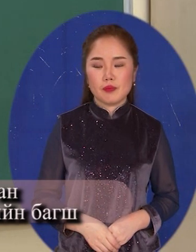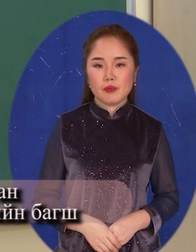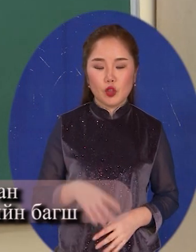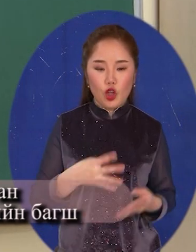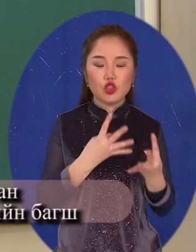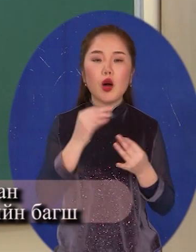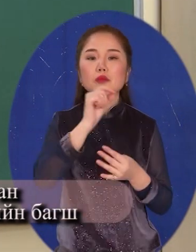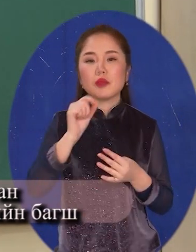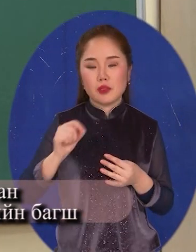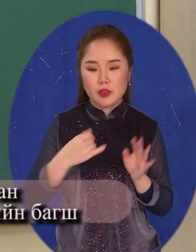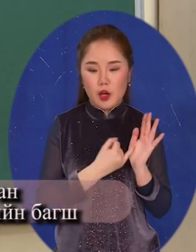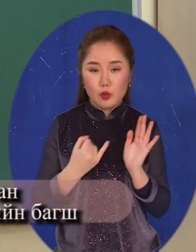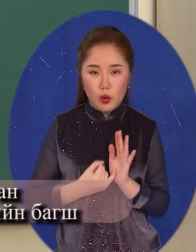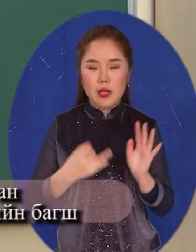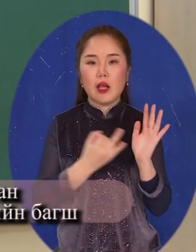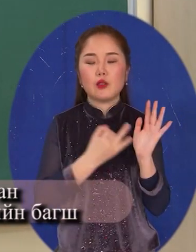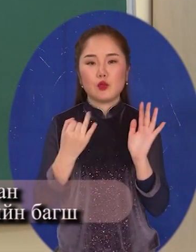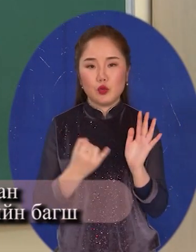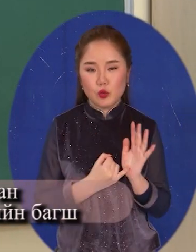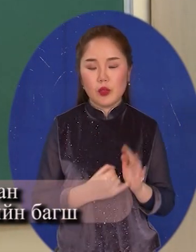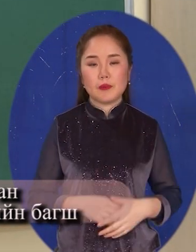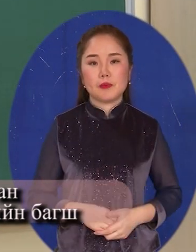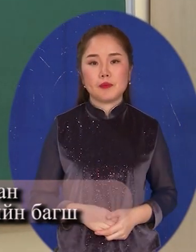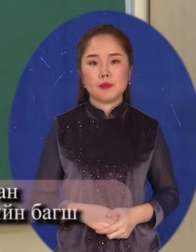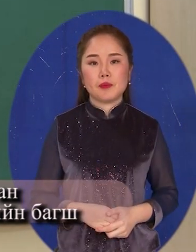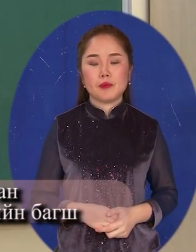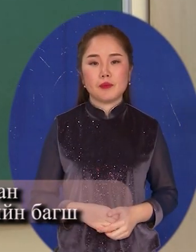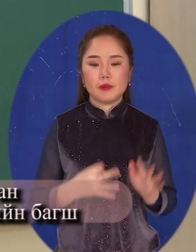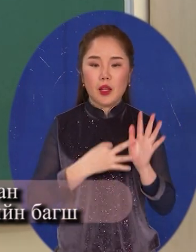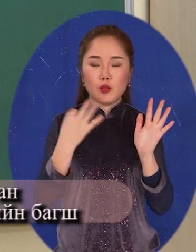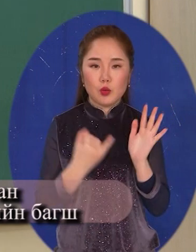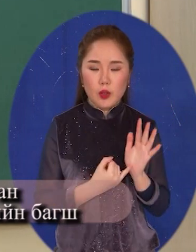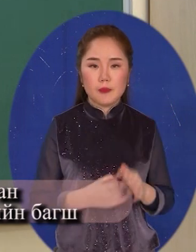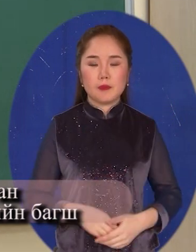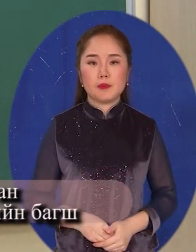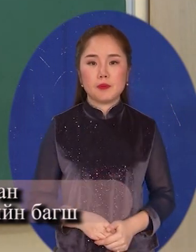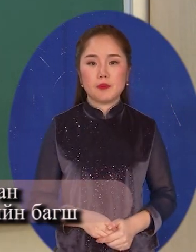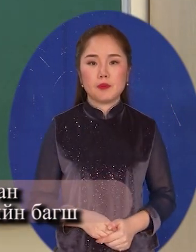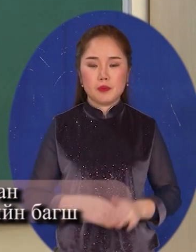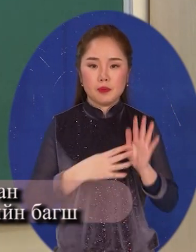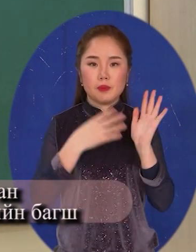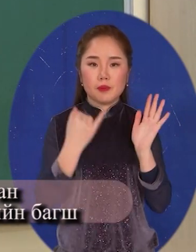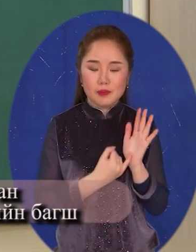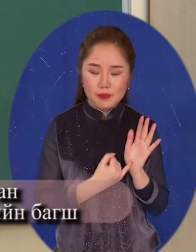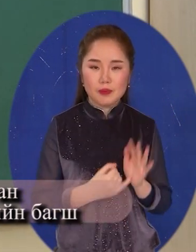Сандарымызды жазайық. 66 76 86